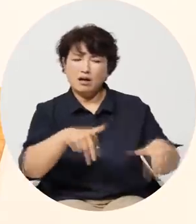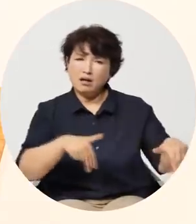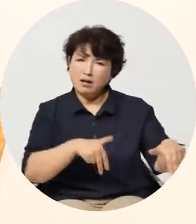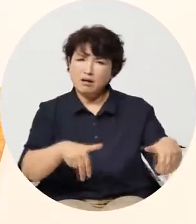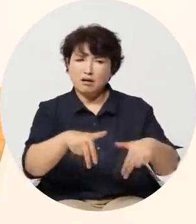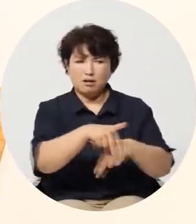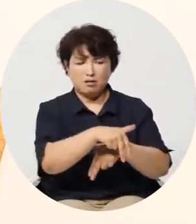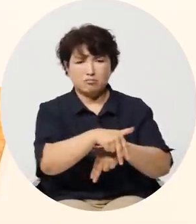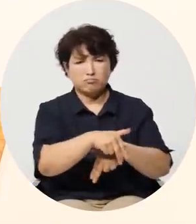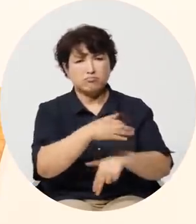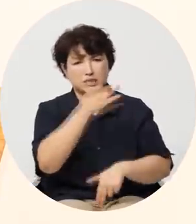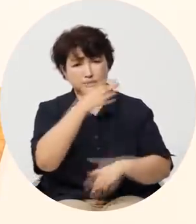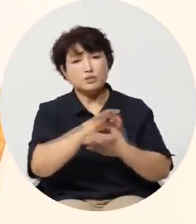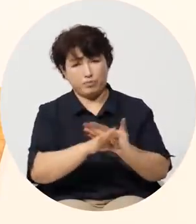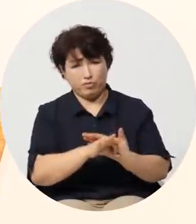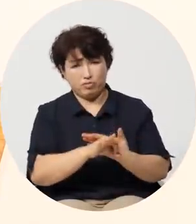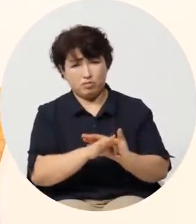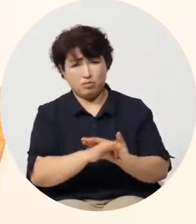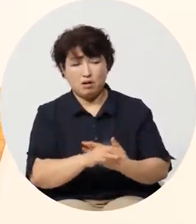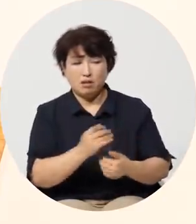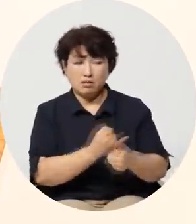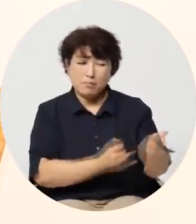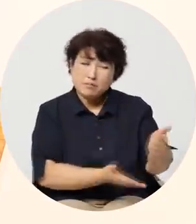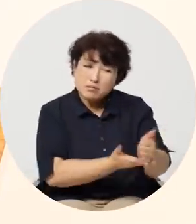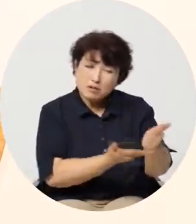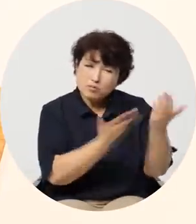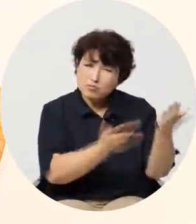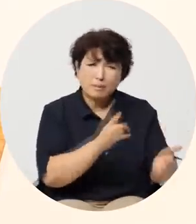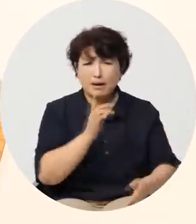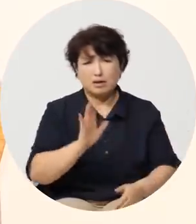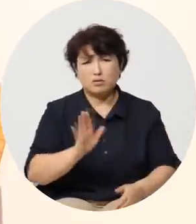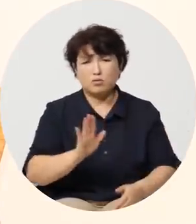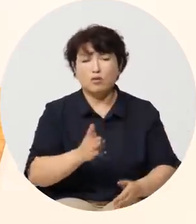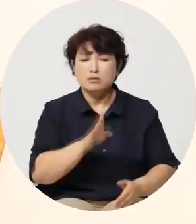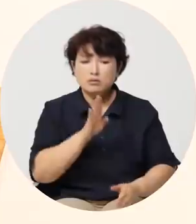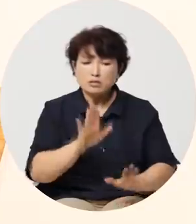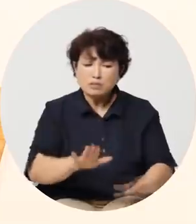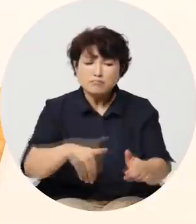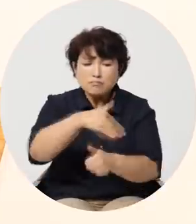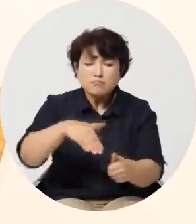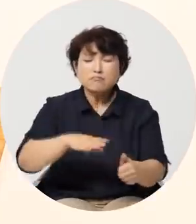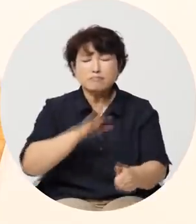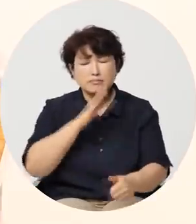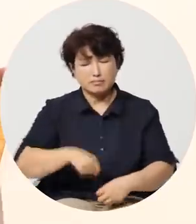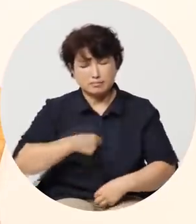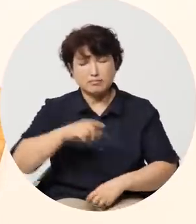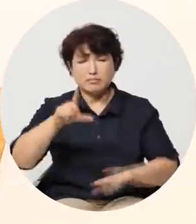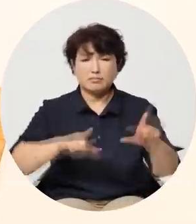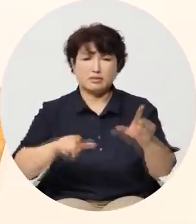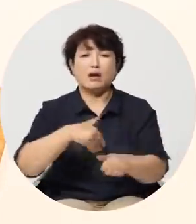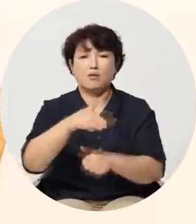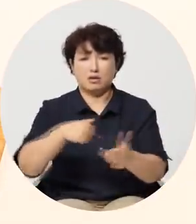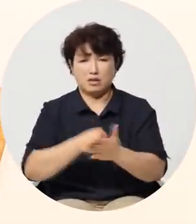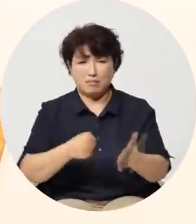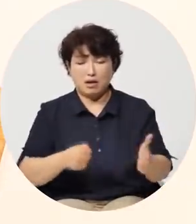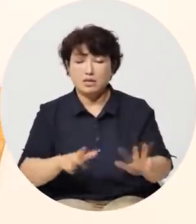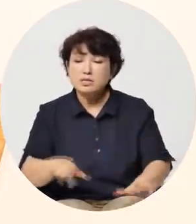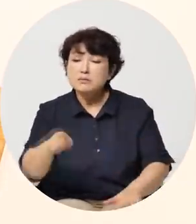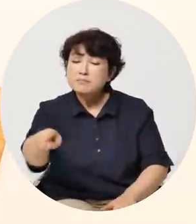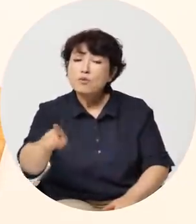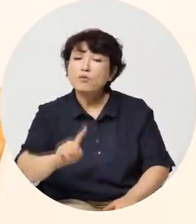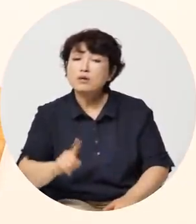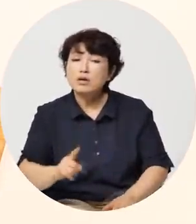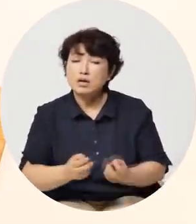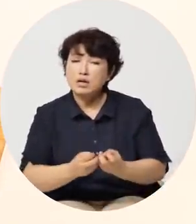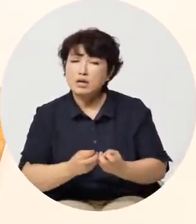상대는. 네. 그게 잘했다도 아니고 이게 현실이라는 거예요. 이럴 땐 내가 어떡하겠냐, 좀